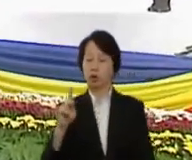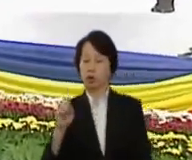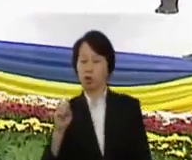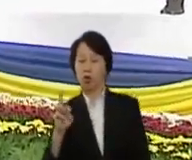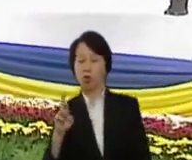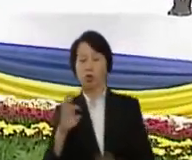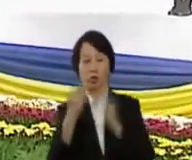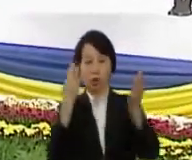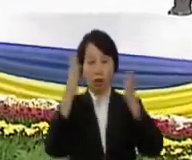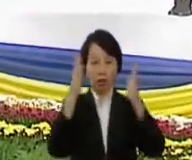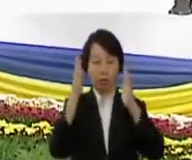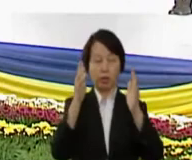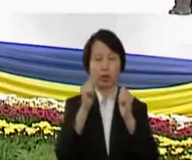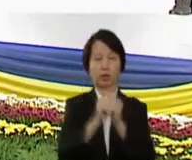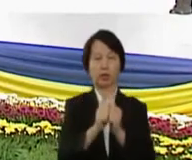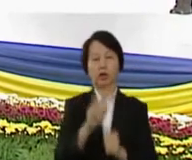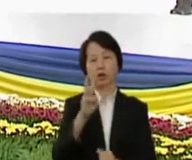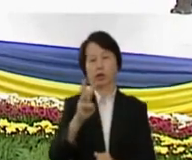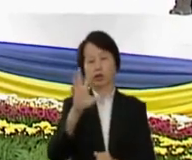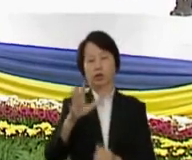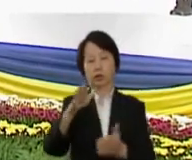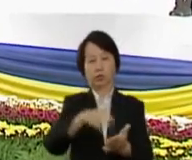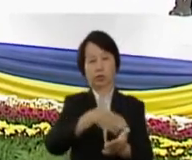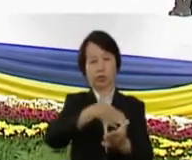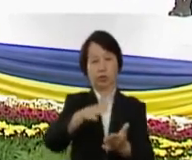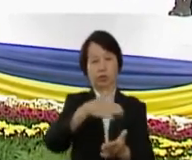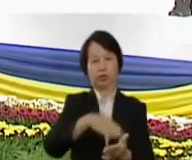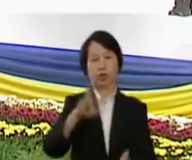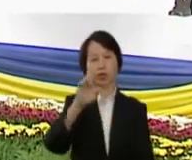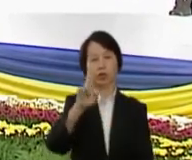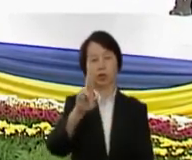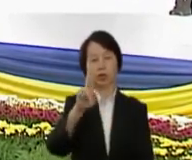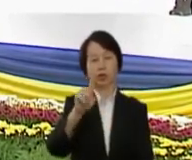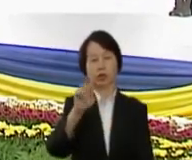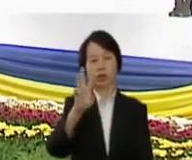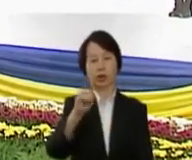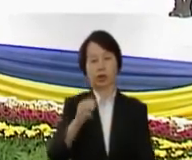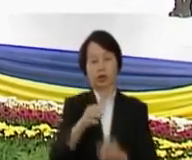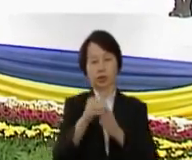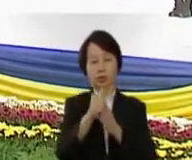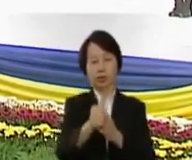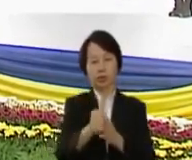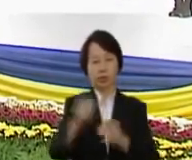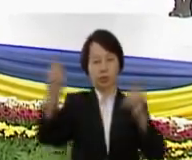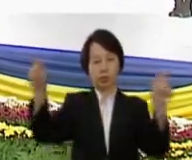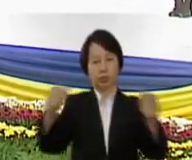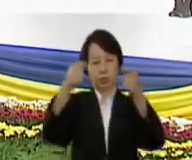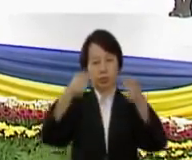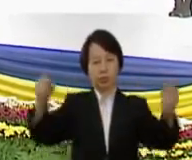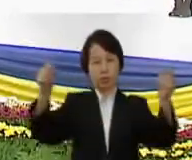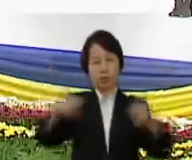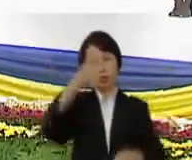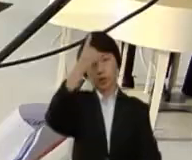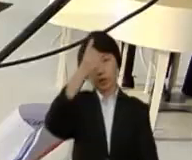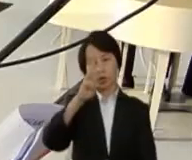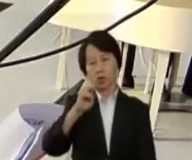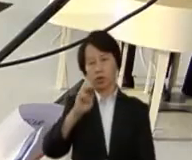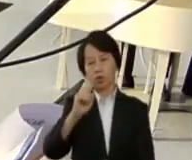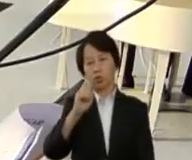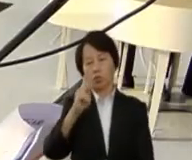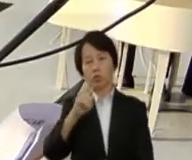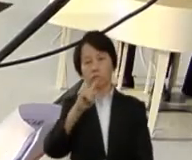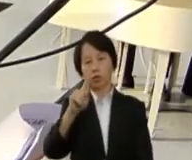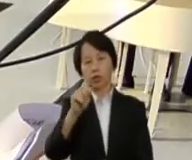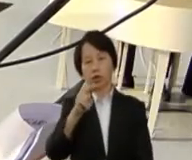Malaysia dengan iringan 65 pemuzik orkestra RTM pimpinan konduktor Dato' Mokhzani Ismail dan